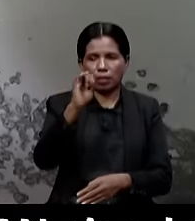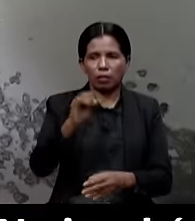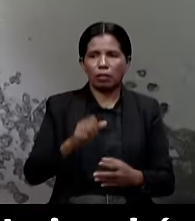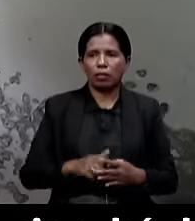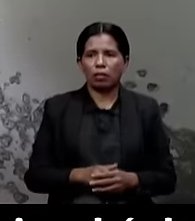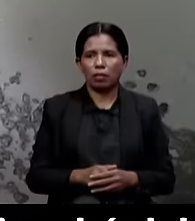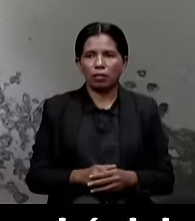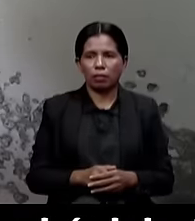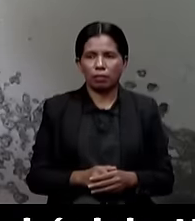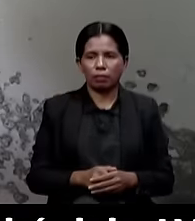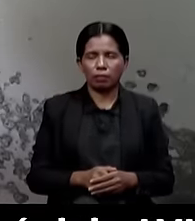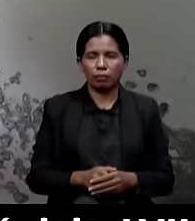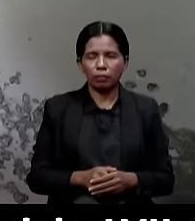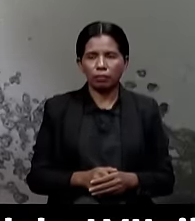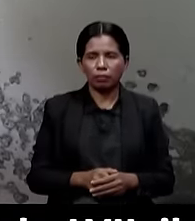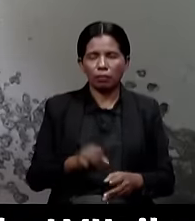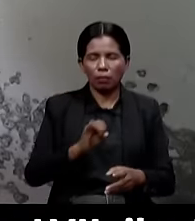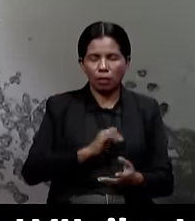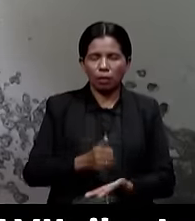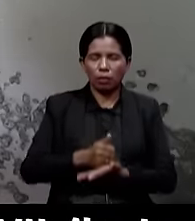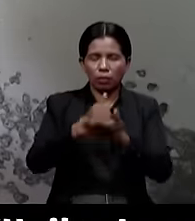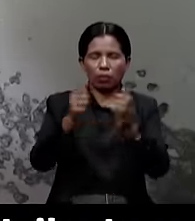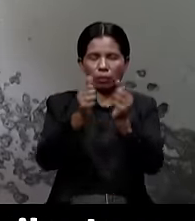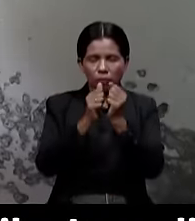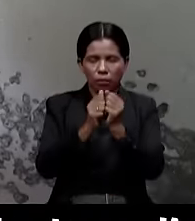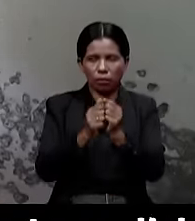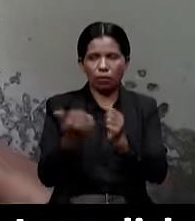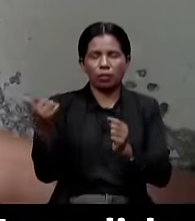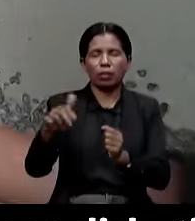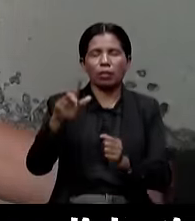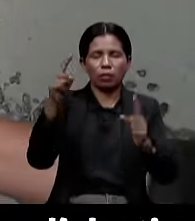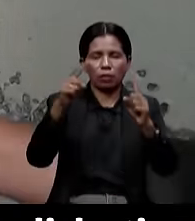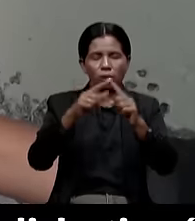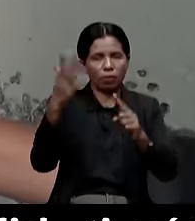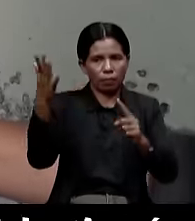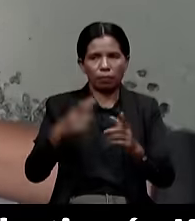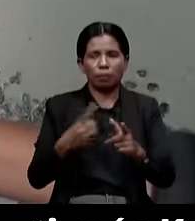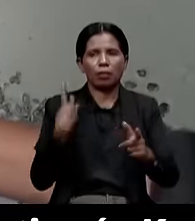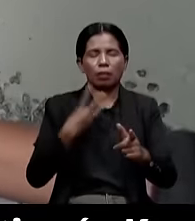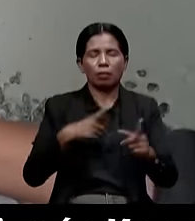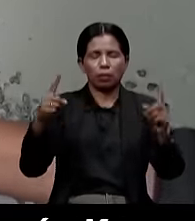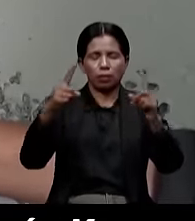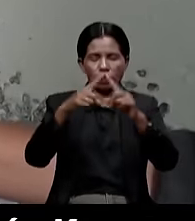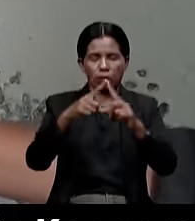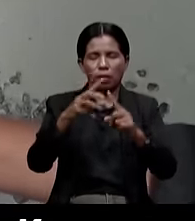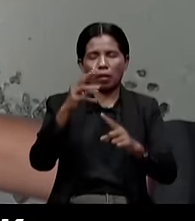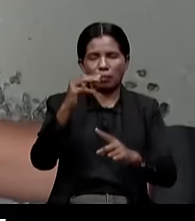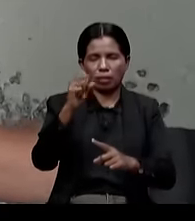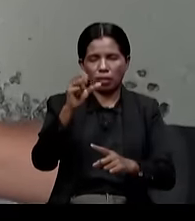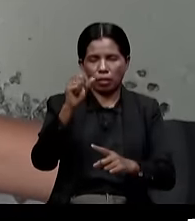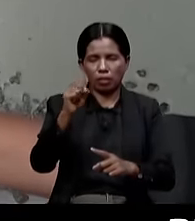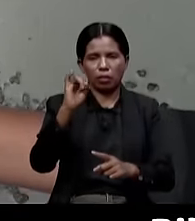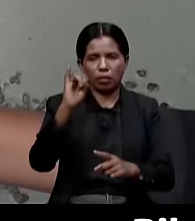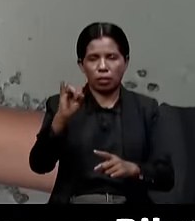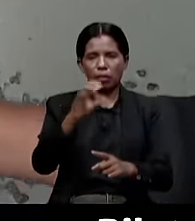Ministério de Solidariedade. Então, eu ajudo a acompanhar a companhia, a companhia de Sertor Renabá, Kami tahu administrasi, khususnya administrasi. Ia